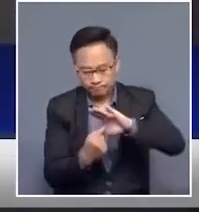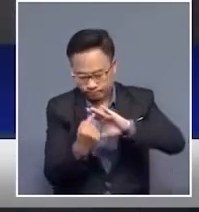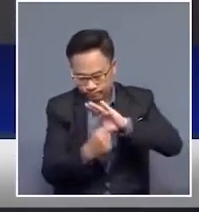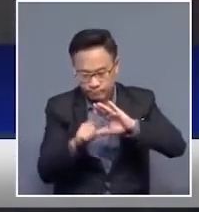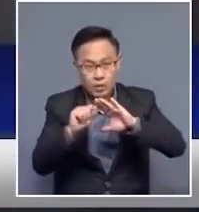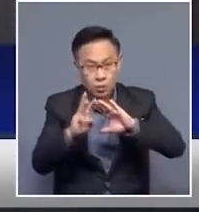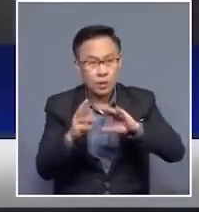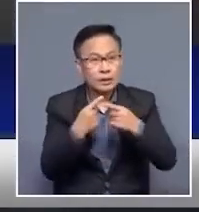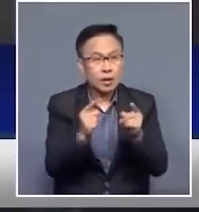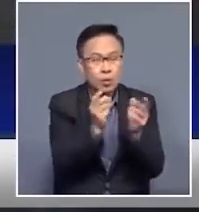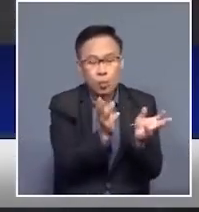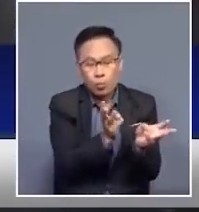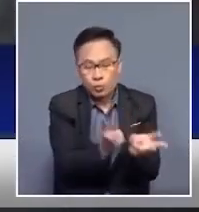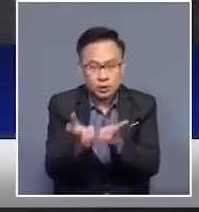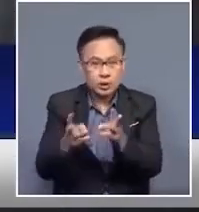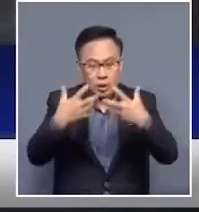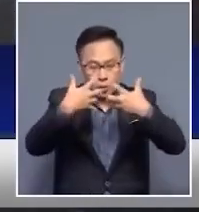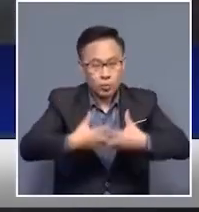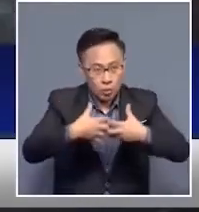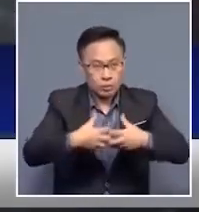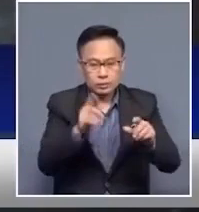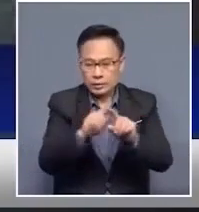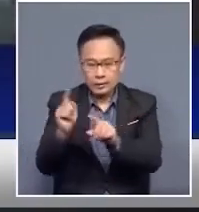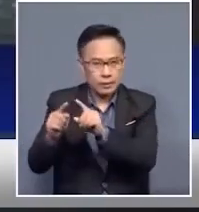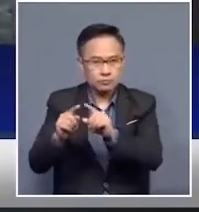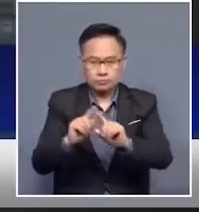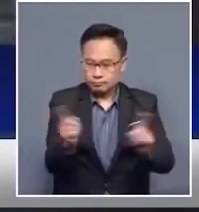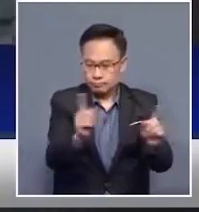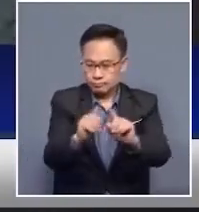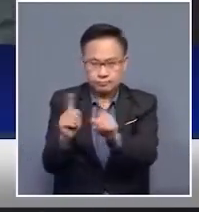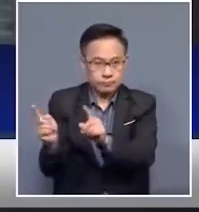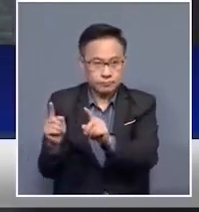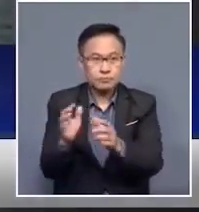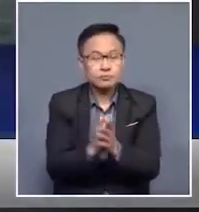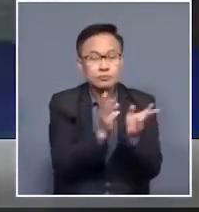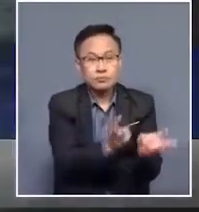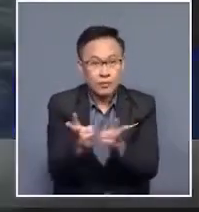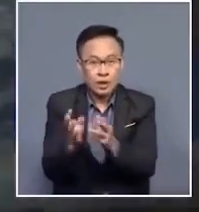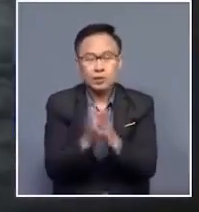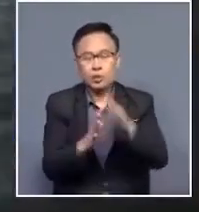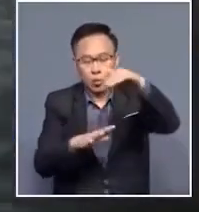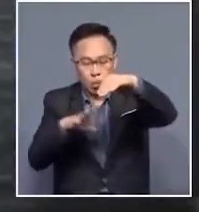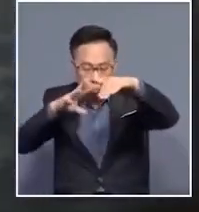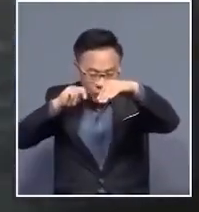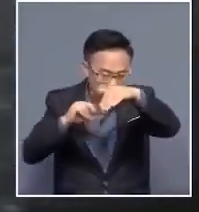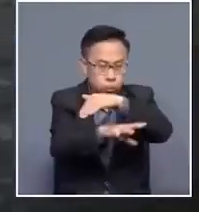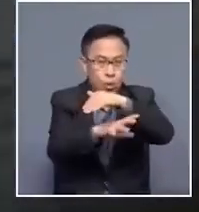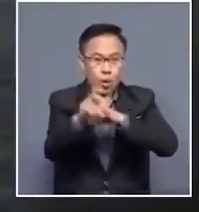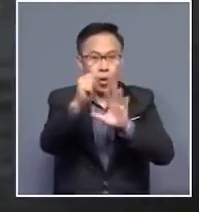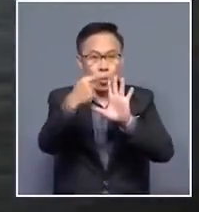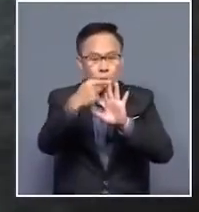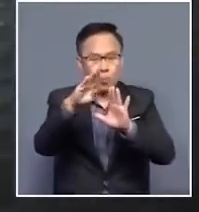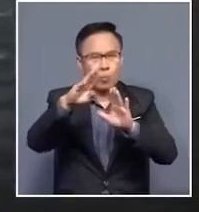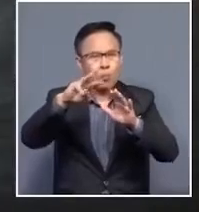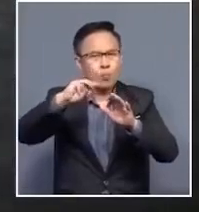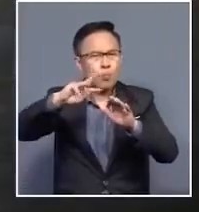วิธีการระบายน้ำในแต่ละจุดแต่ละจุดเนี่ยนะครับไม่เหมือนกันบางจุดเนี่ยอาจจะใช้อุโมงค์ระบายน้ำนะครับบางจุดเนี่ยอาจจะใช้สถ